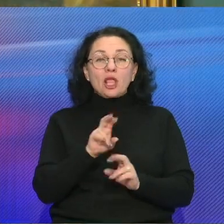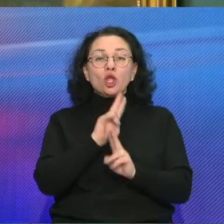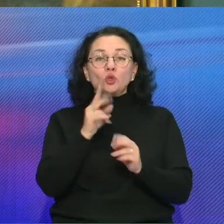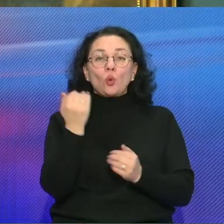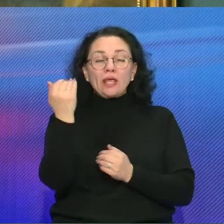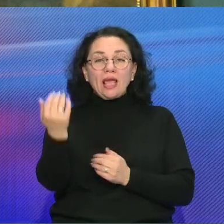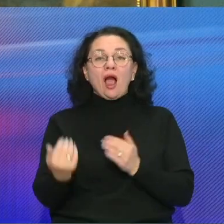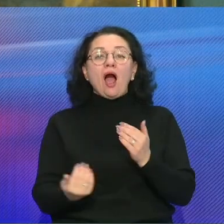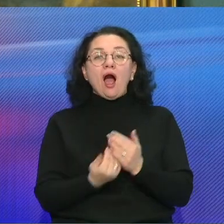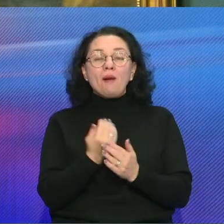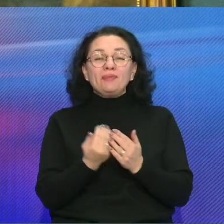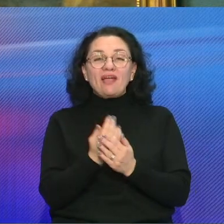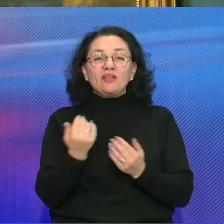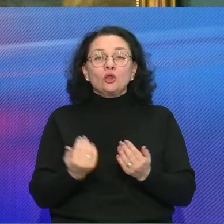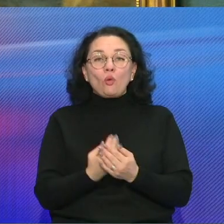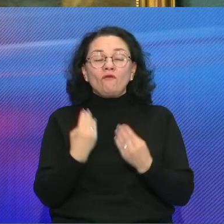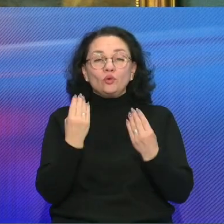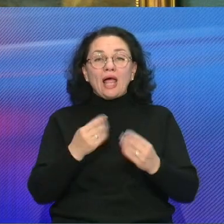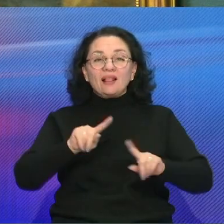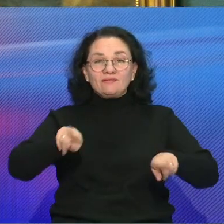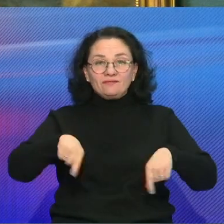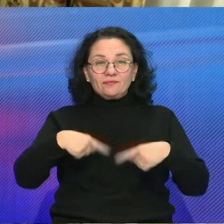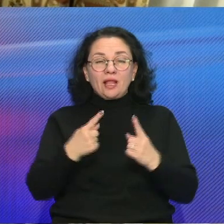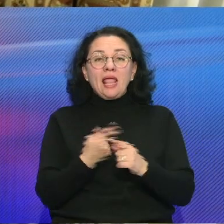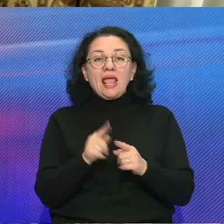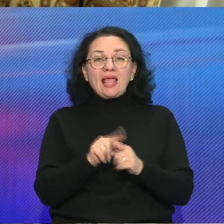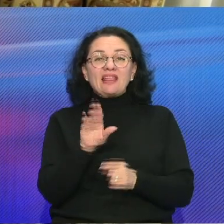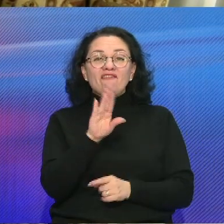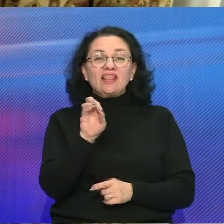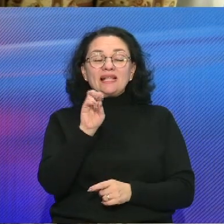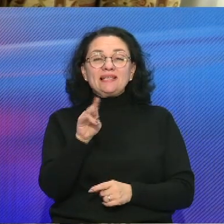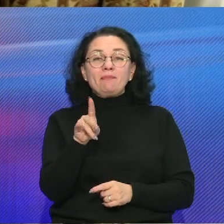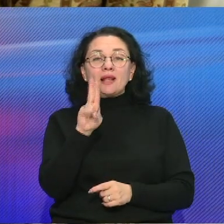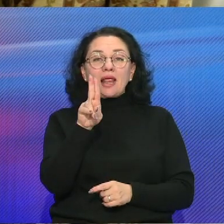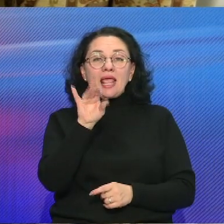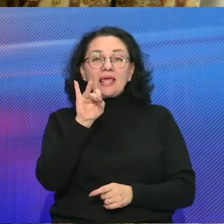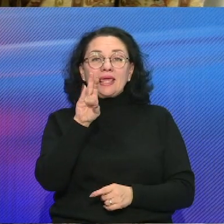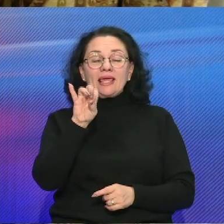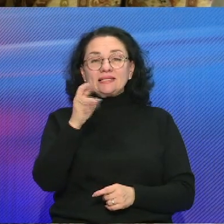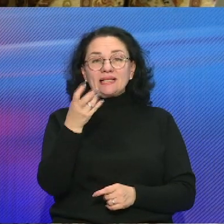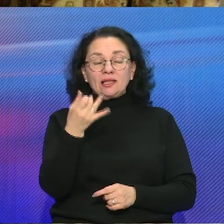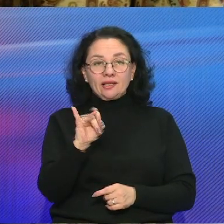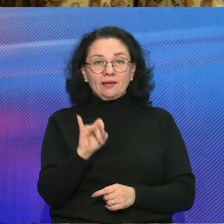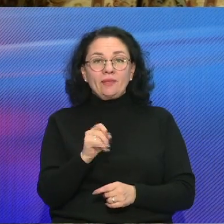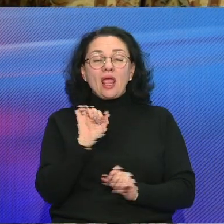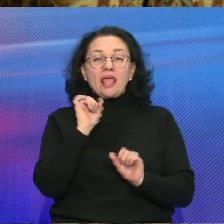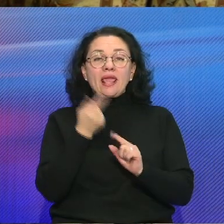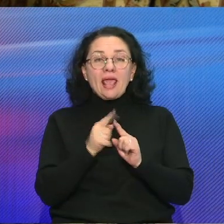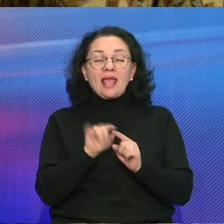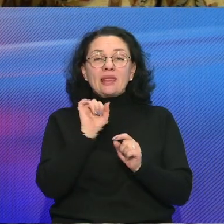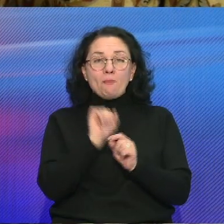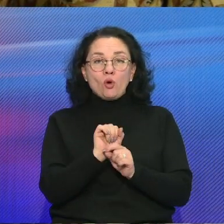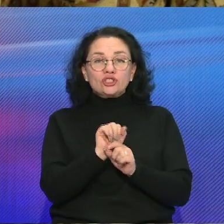докладно. Мастак-реставратор Музея истории и религии Владимир Кислы. Яким чином он это робить, можно убачить на выставе на прикладе образа